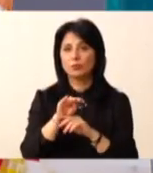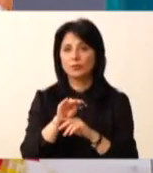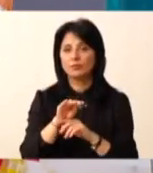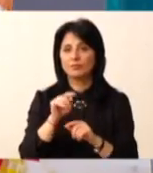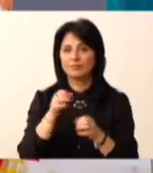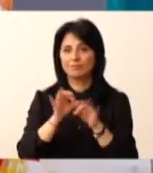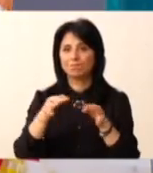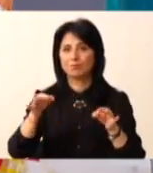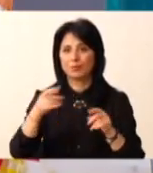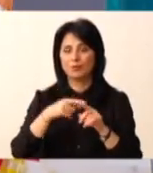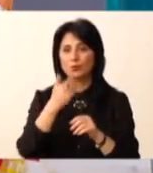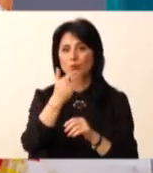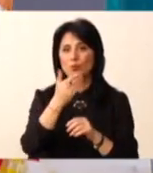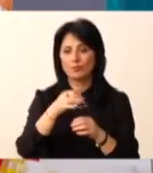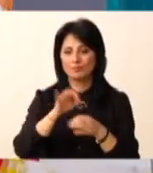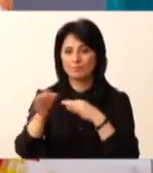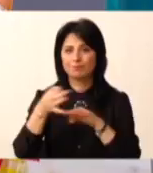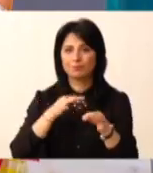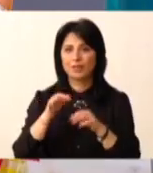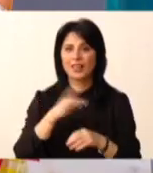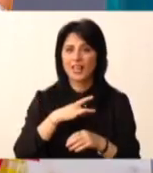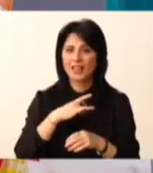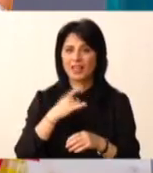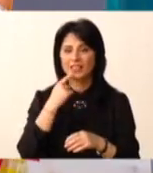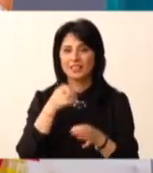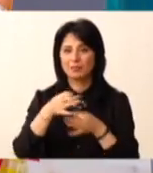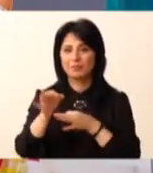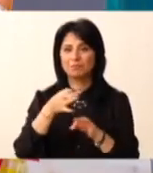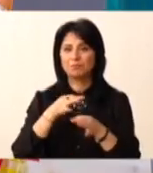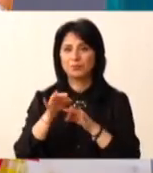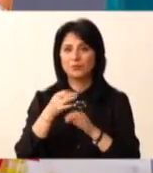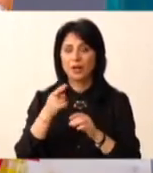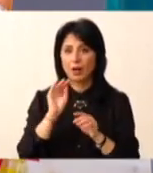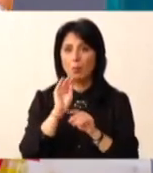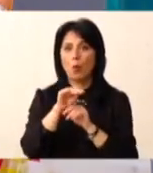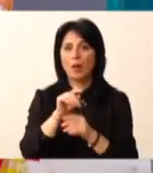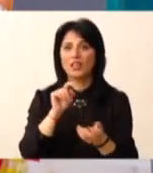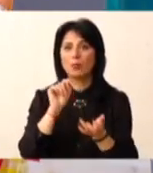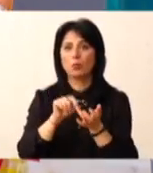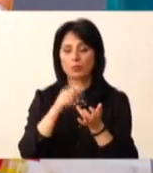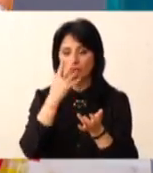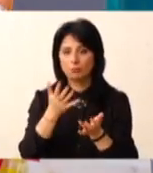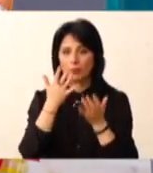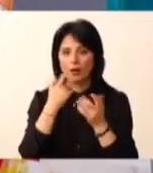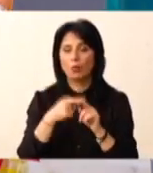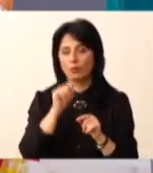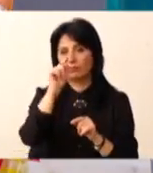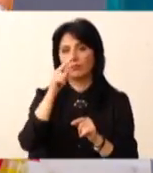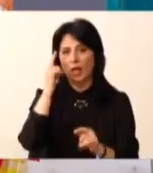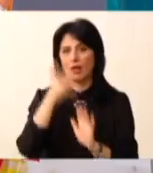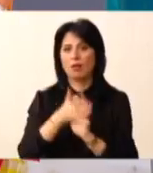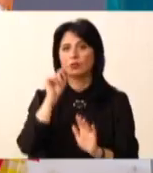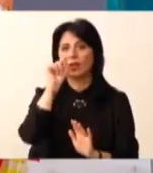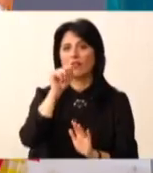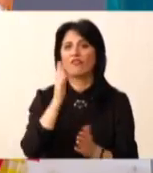ანტისხეულების დონე. უფრო სწორად, მომატებული ანტისხეულების გამო არის განვითარებული აუტოიმუნური